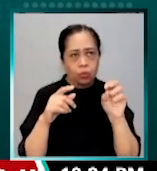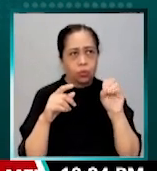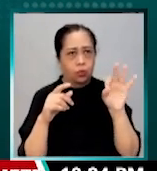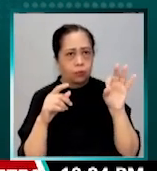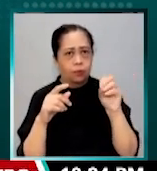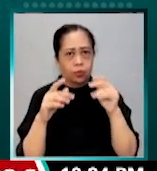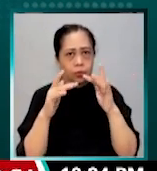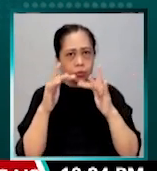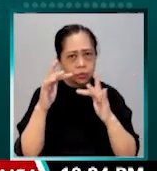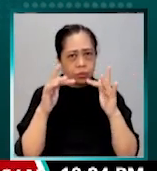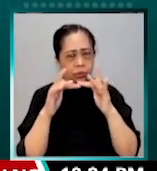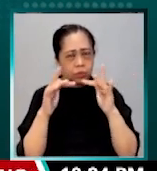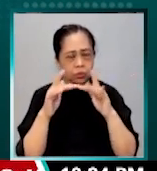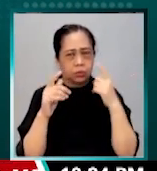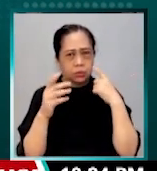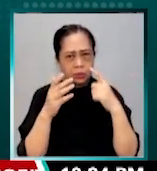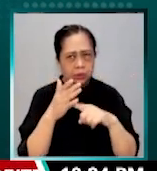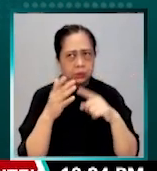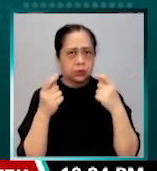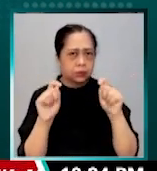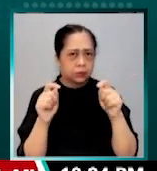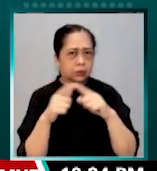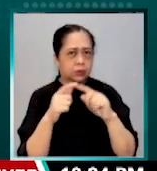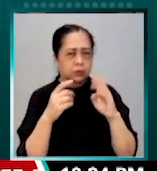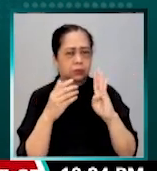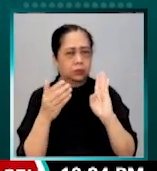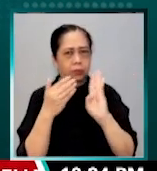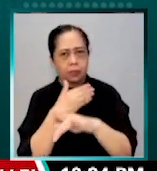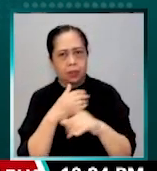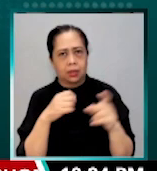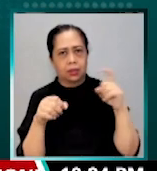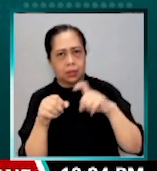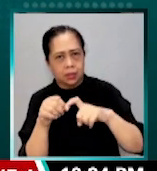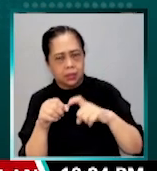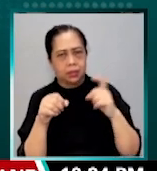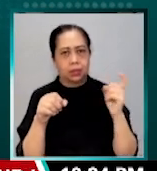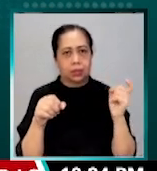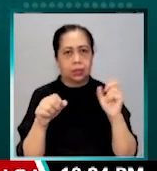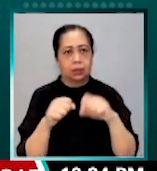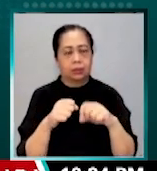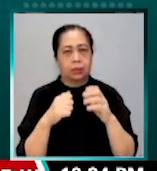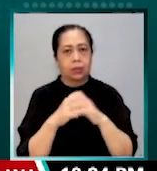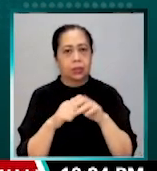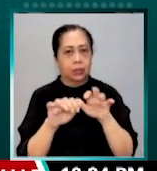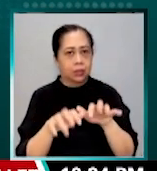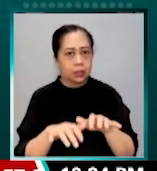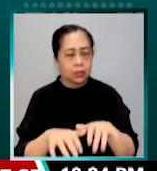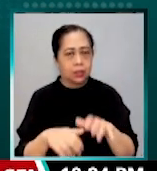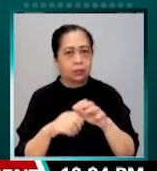mobile device and then go back in. Ayun. Pwede kasi nating i-type yung